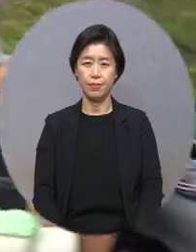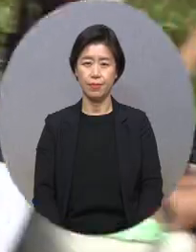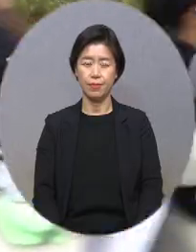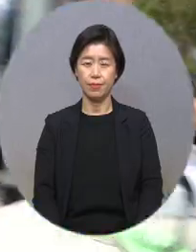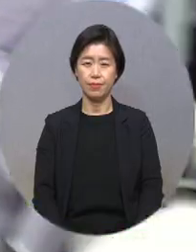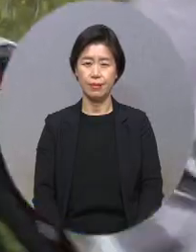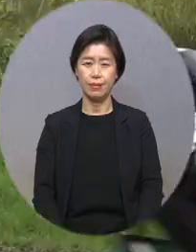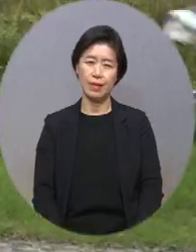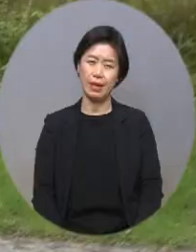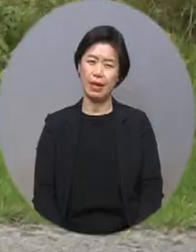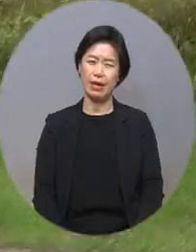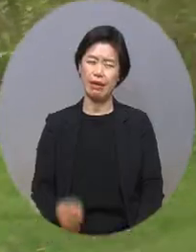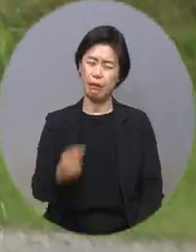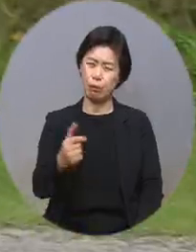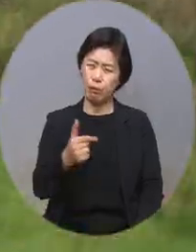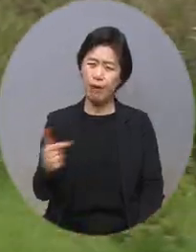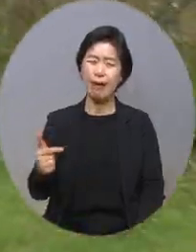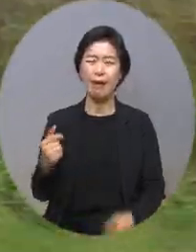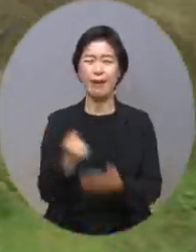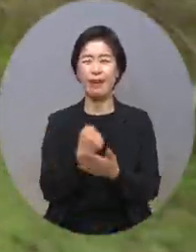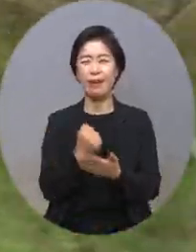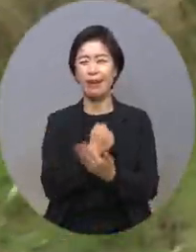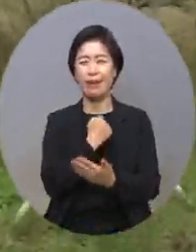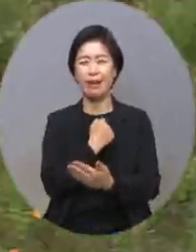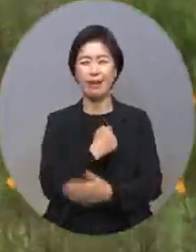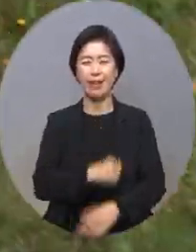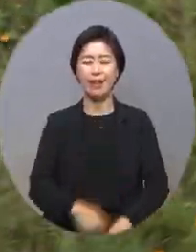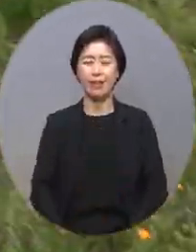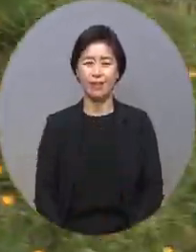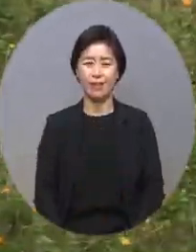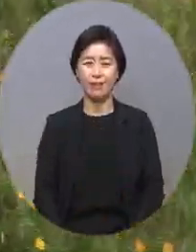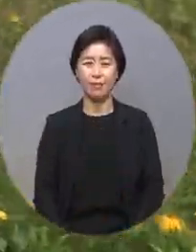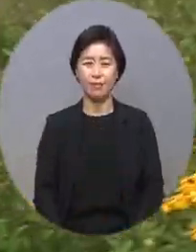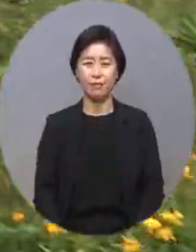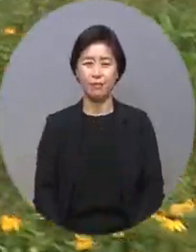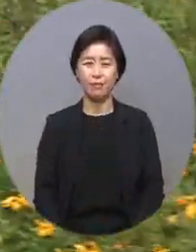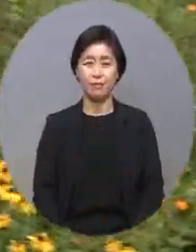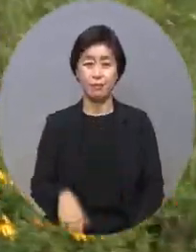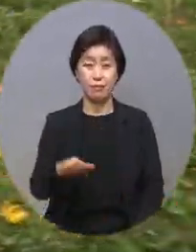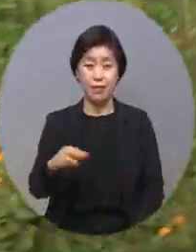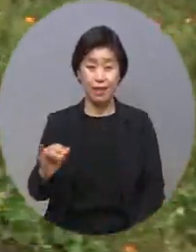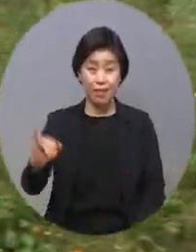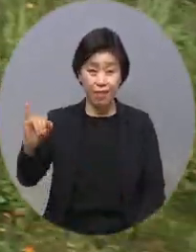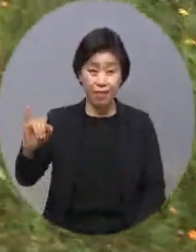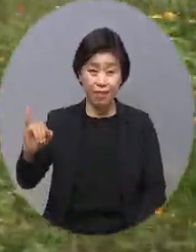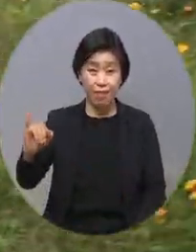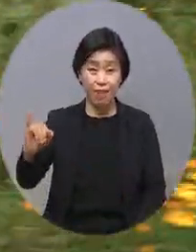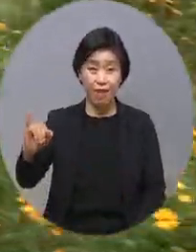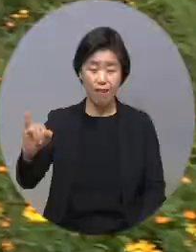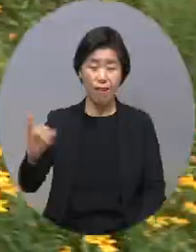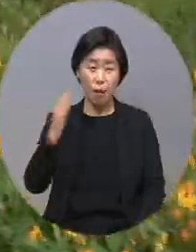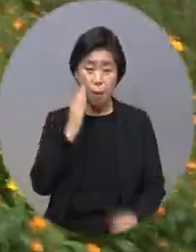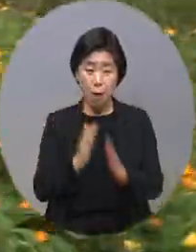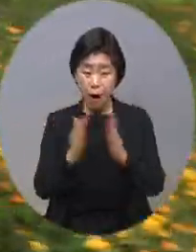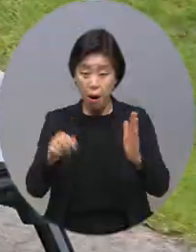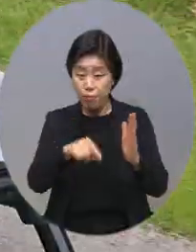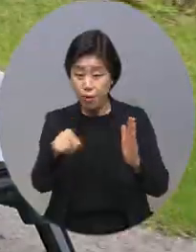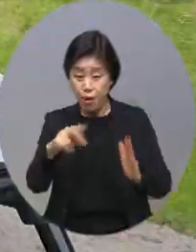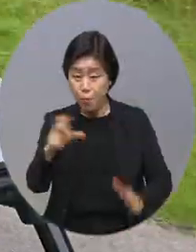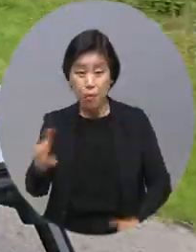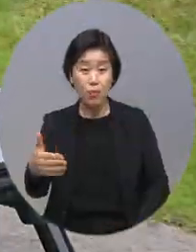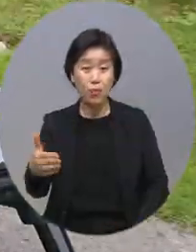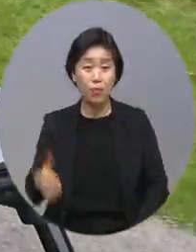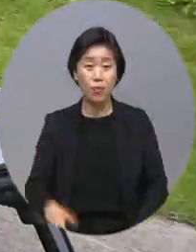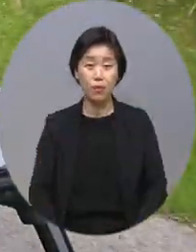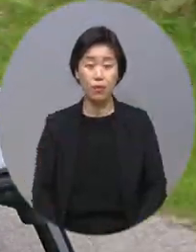아 좀 컸네. 아 좀 컸어. 어? 어 연하 거는 그림에 안 보이는데 공이. 아 우거